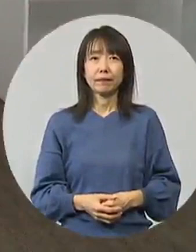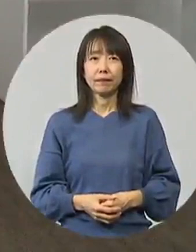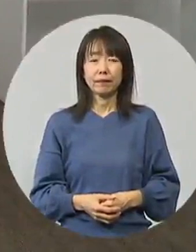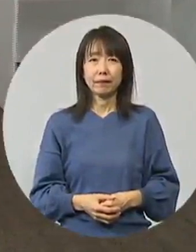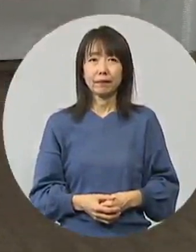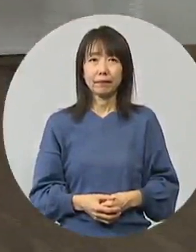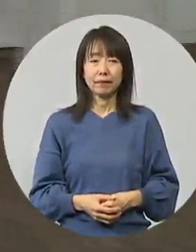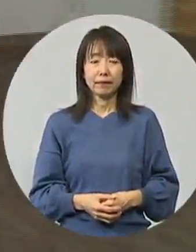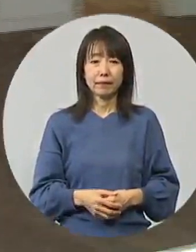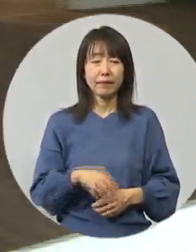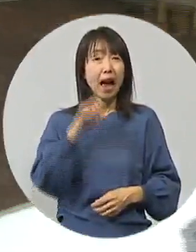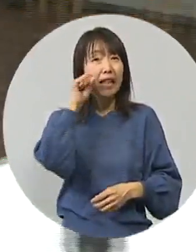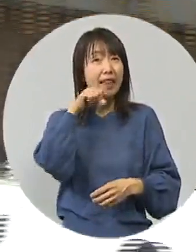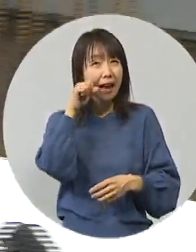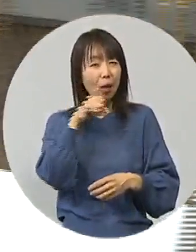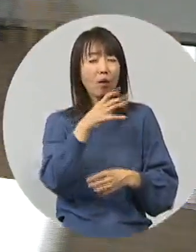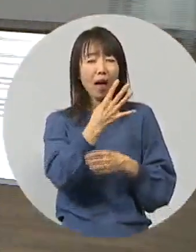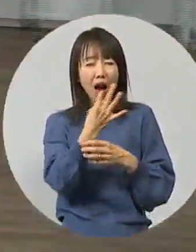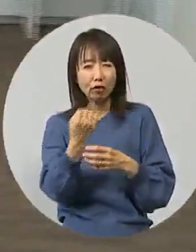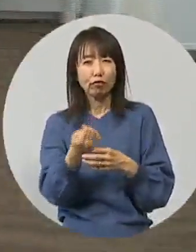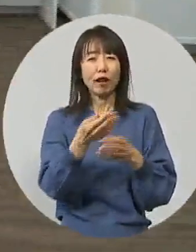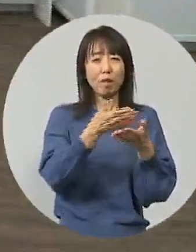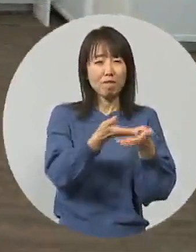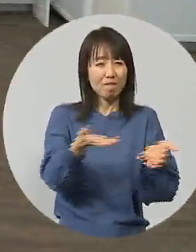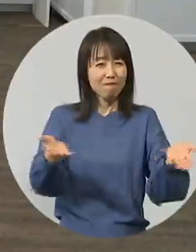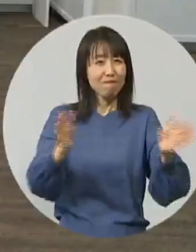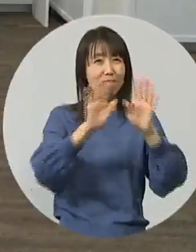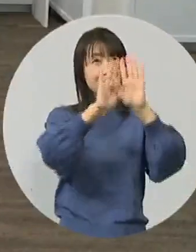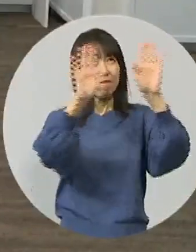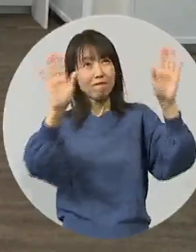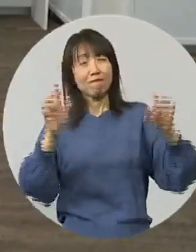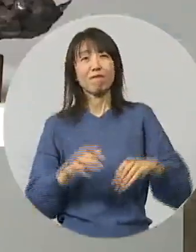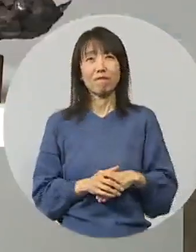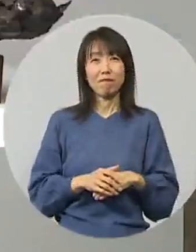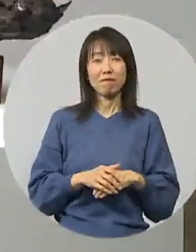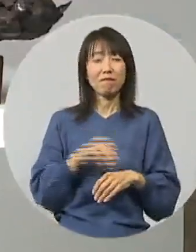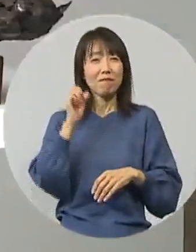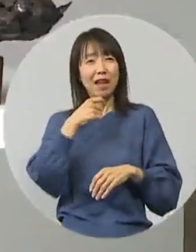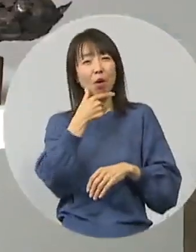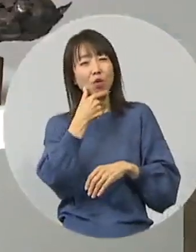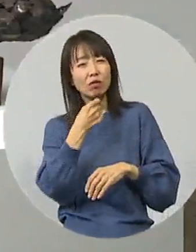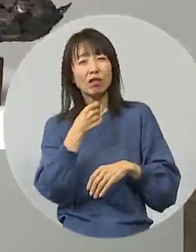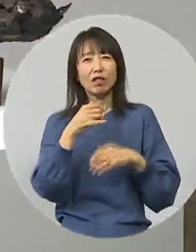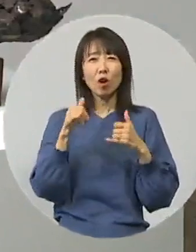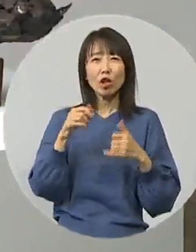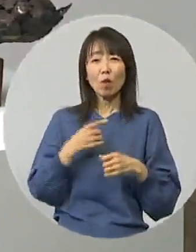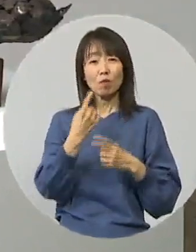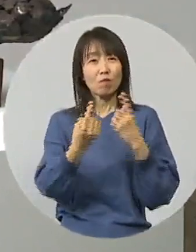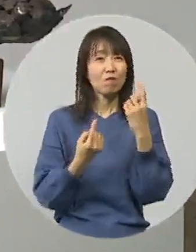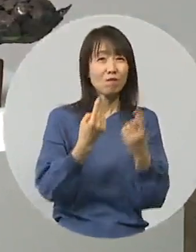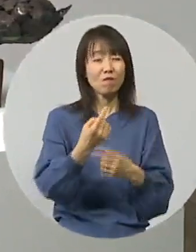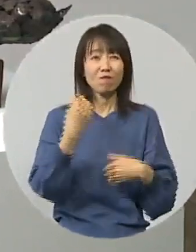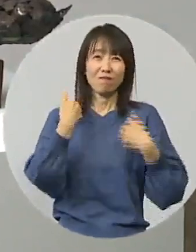多くの猫のコレクションがアートスペースに飾られ、猫好きにはたまらない空間となり